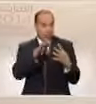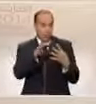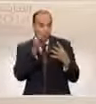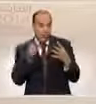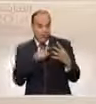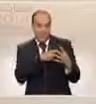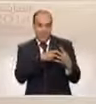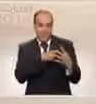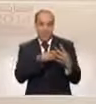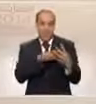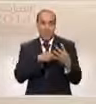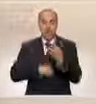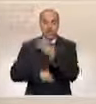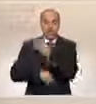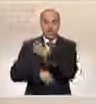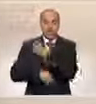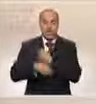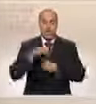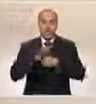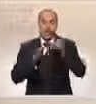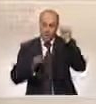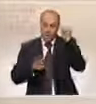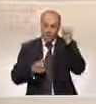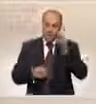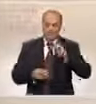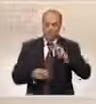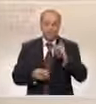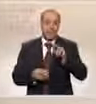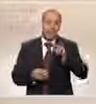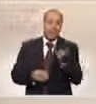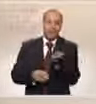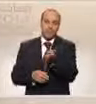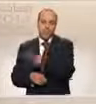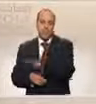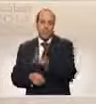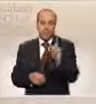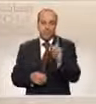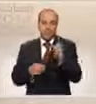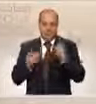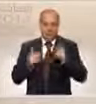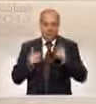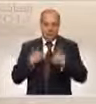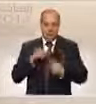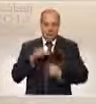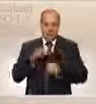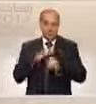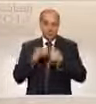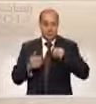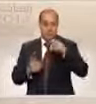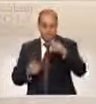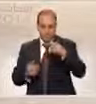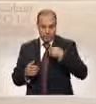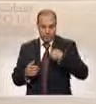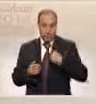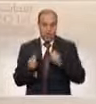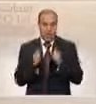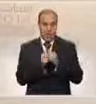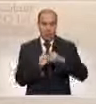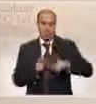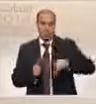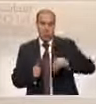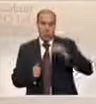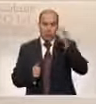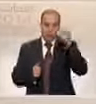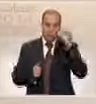قياده رئاسه الجمهوريه وليس العكس بالعكس انا رئيس منكم فيكم وانا قريب الشباب تونس